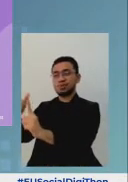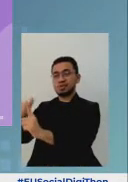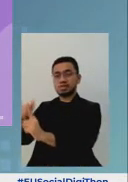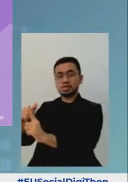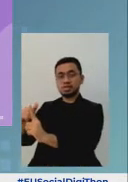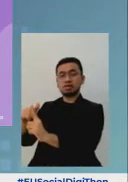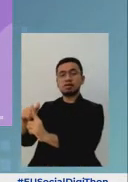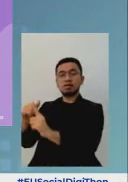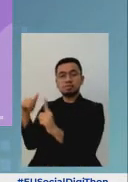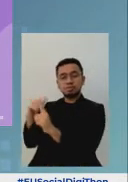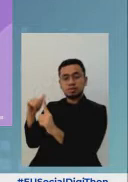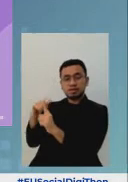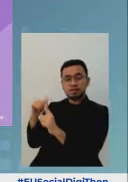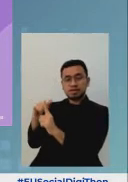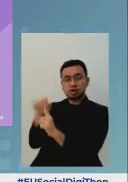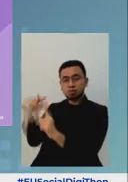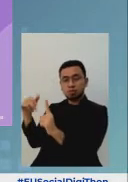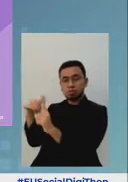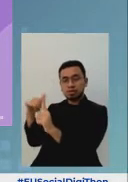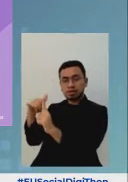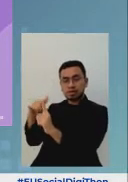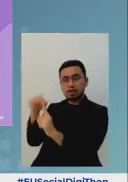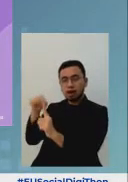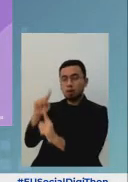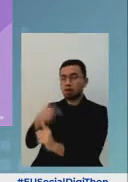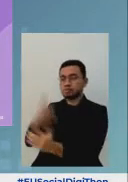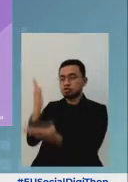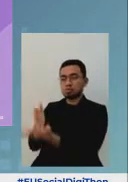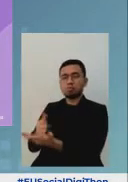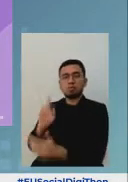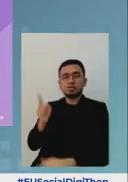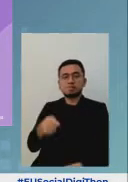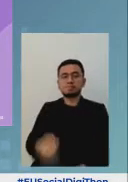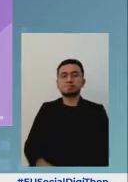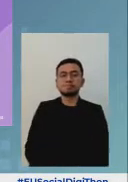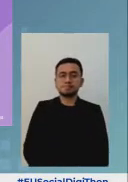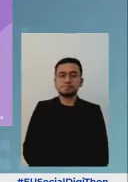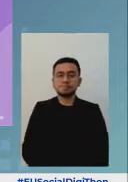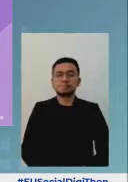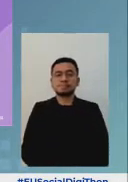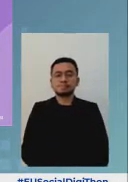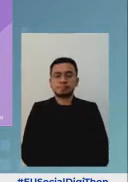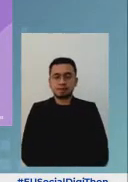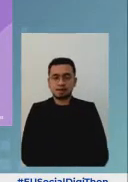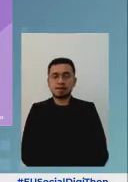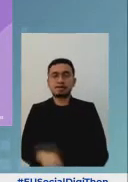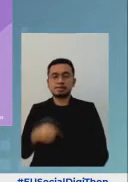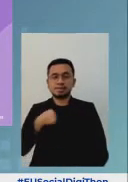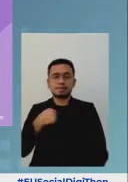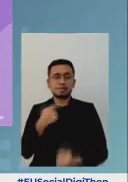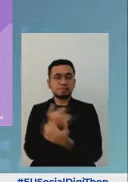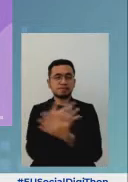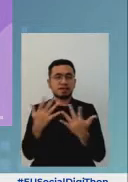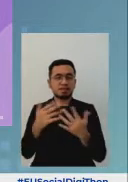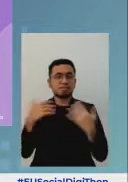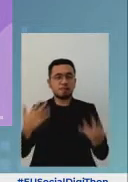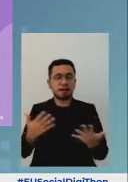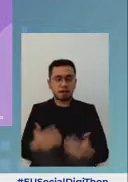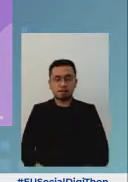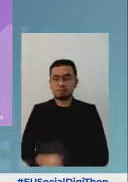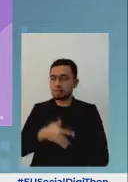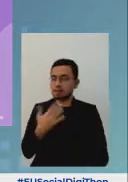menyetop cyberbullying ini. Tuh ya. Terus kemudian, masyarakat. Kita sebagai anggota masyarakat bukan berarti kita